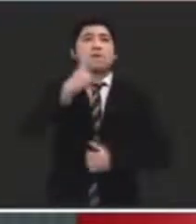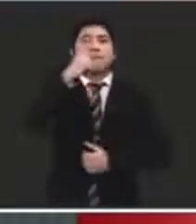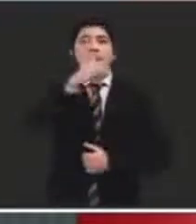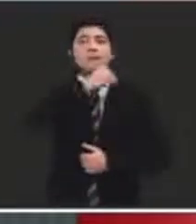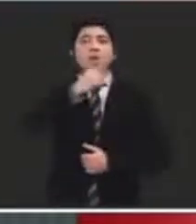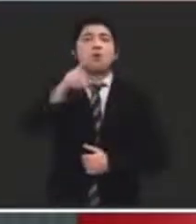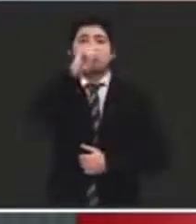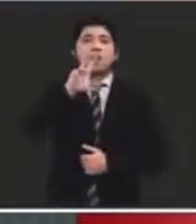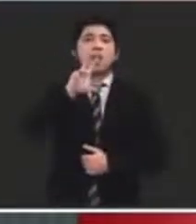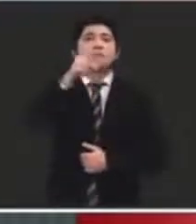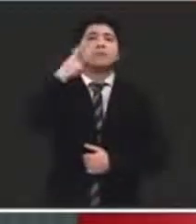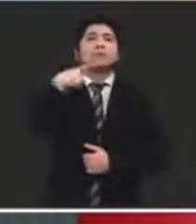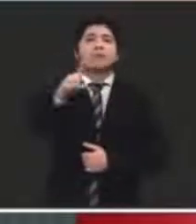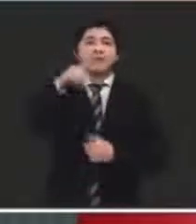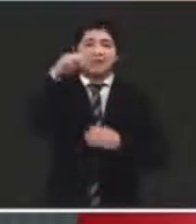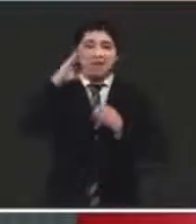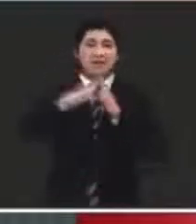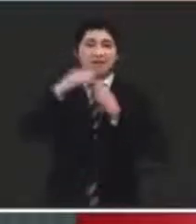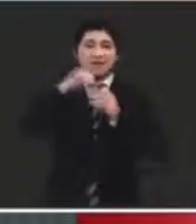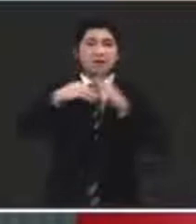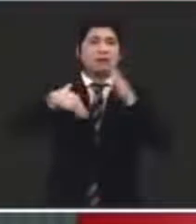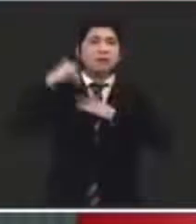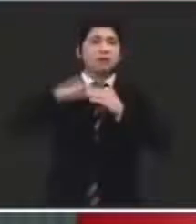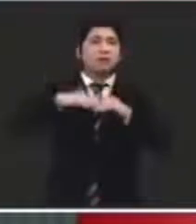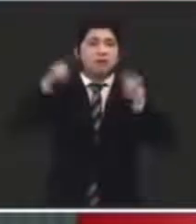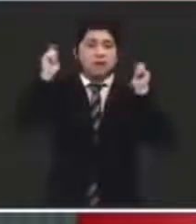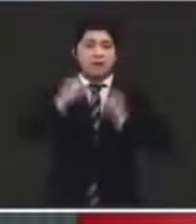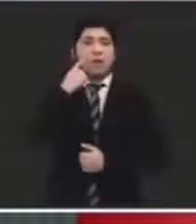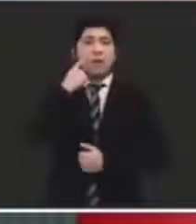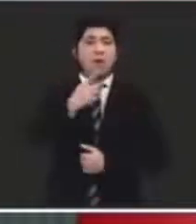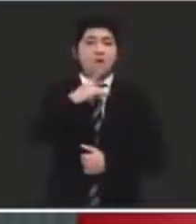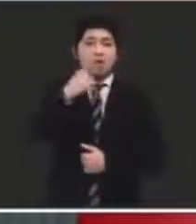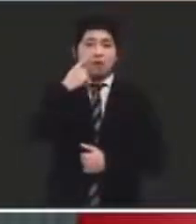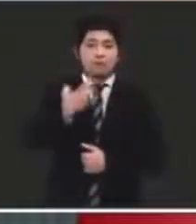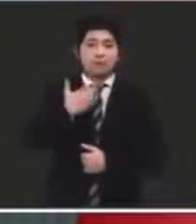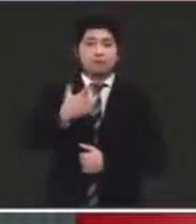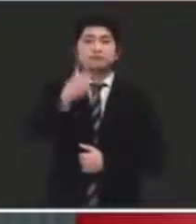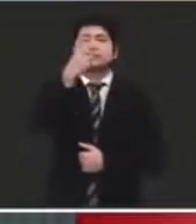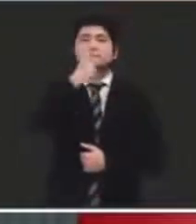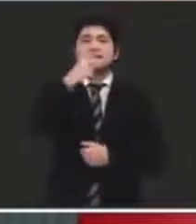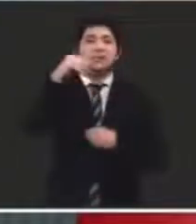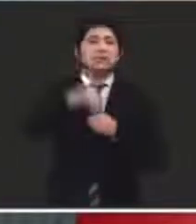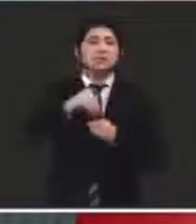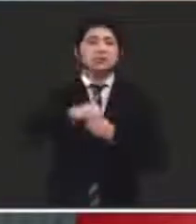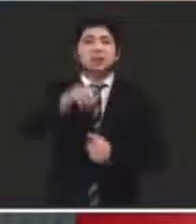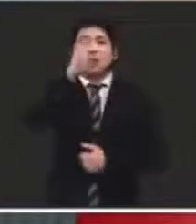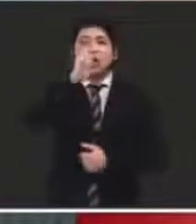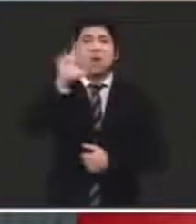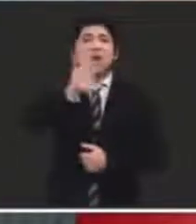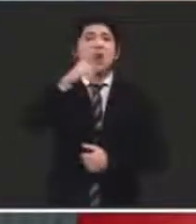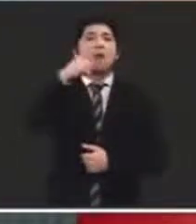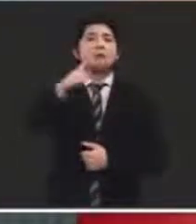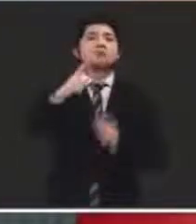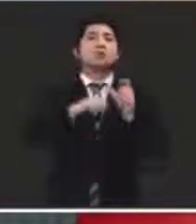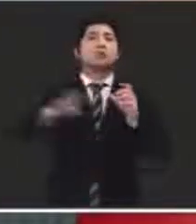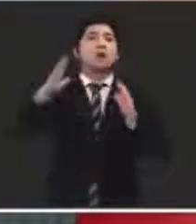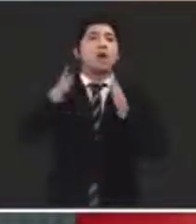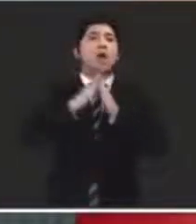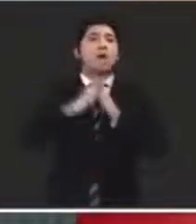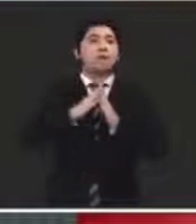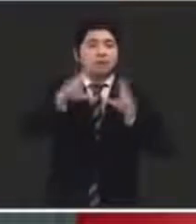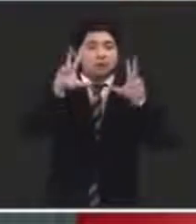170.000 konutu inşa etmiş bir hükümet olarak 2 yıl içinde 250.000 sosyal konutu